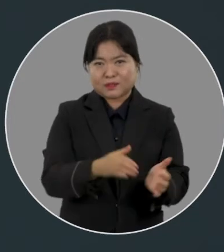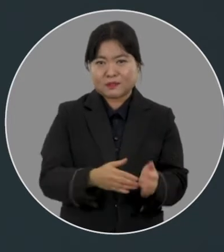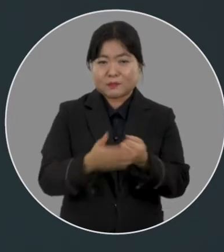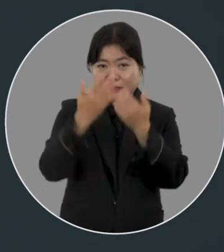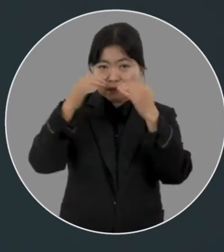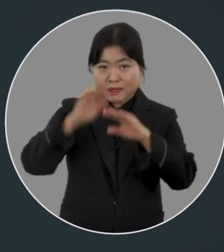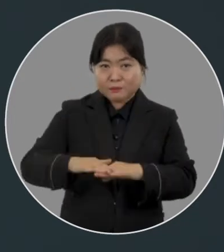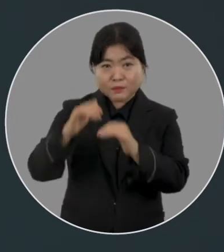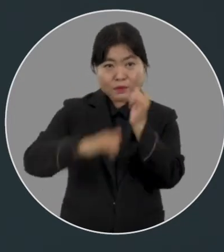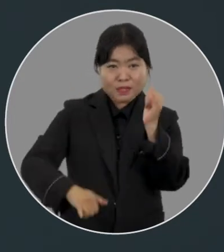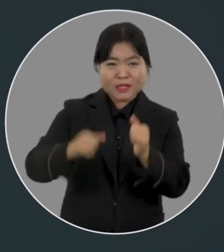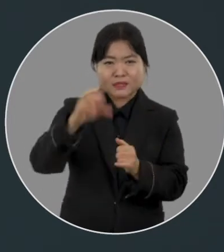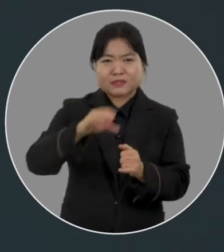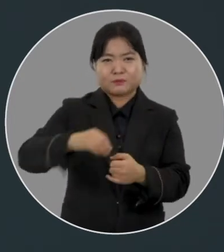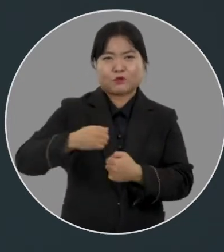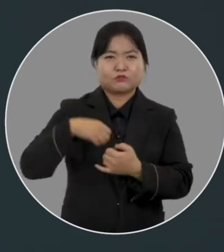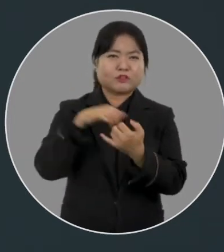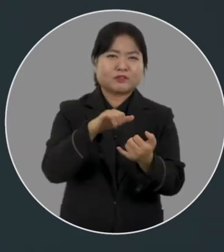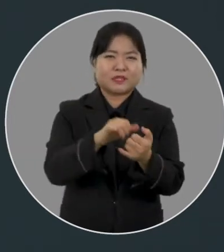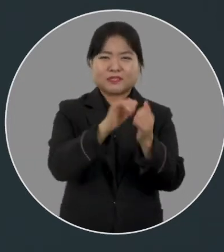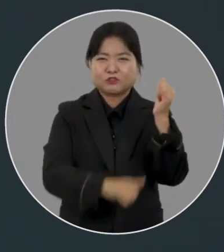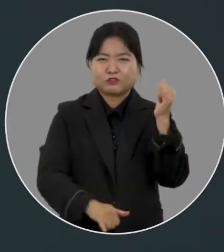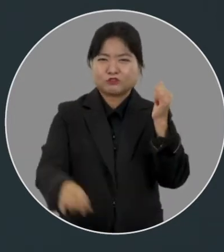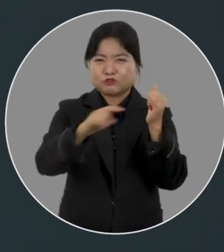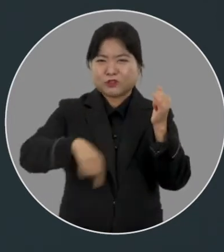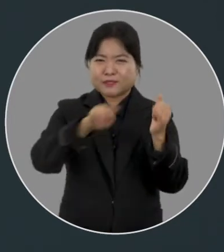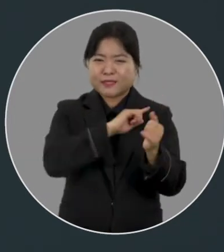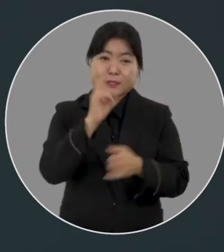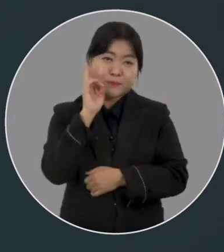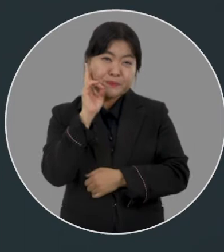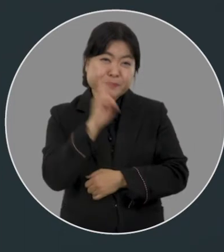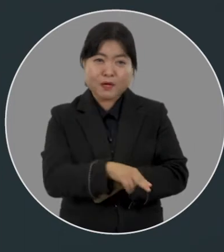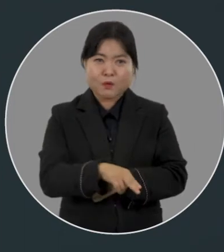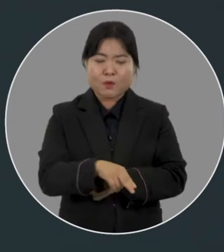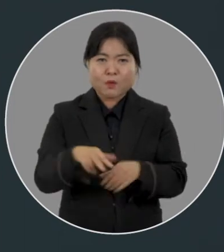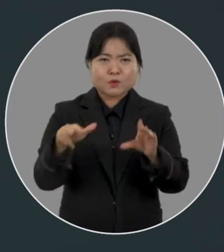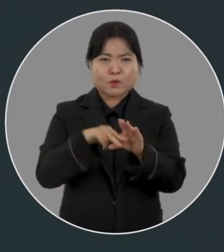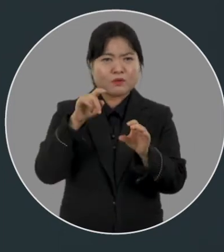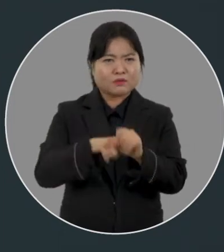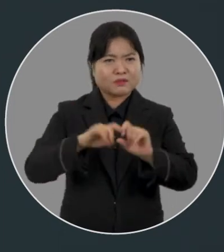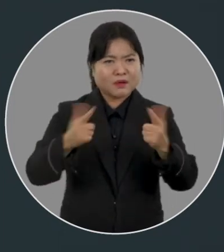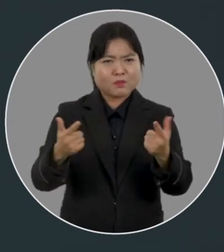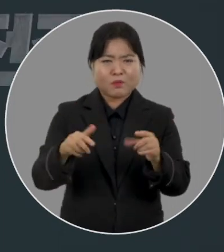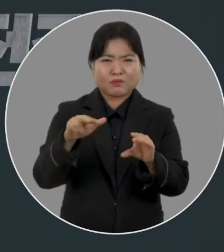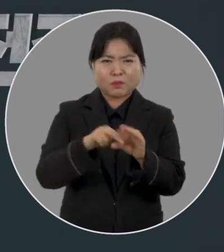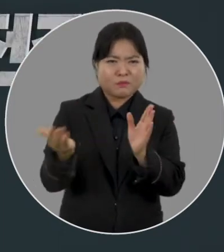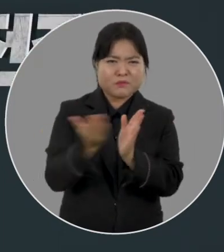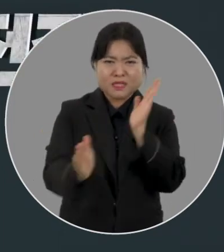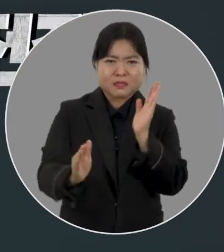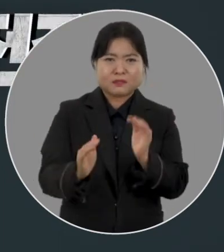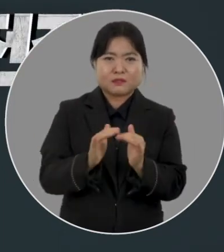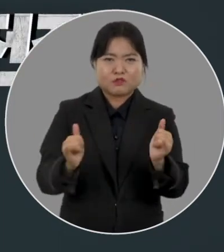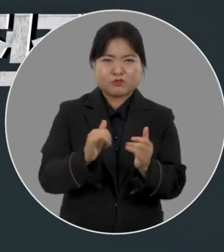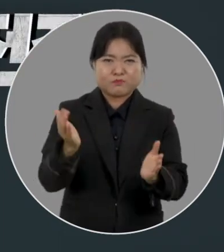역사에서는 십자군 전쟁은 인류 역사상 가장 잔혹하고 비종교적이고 반인륜적인 약탈